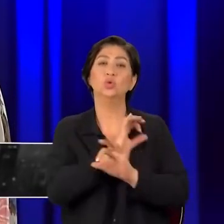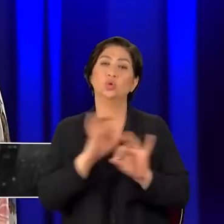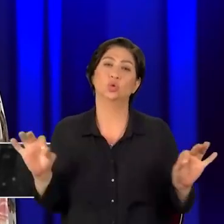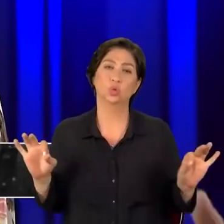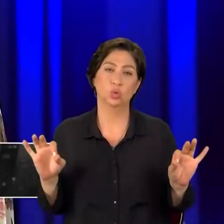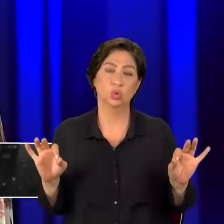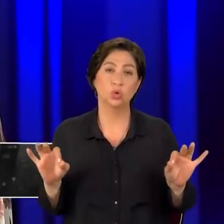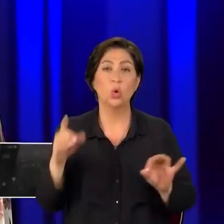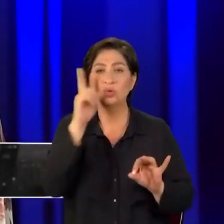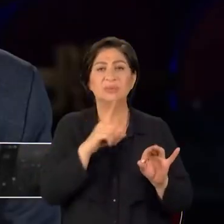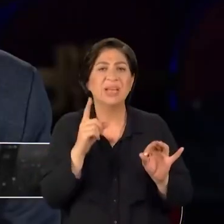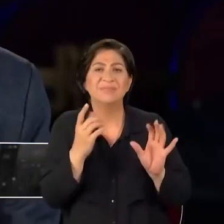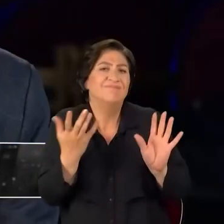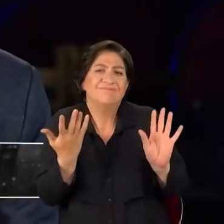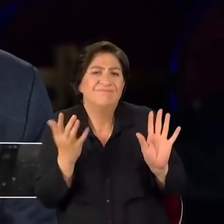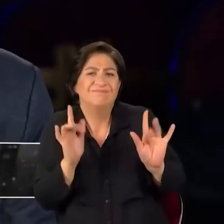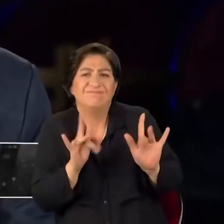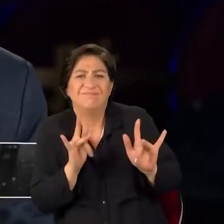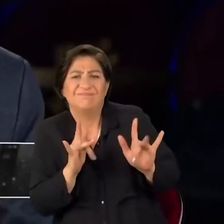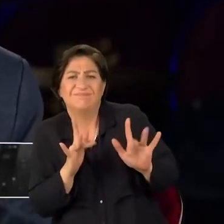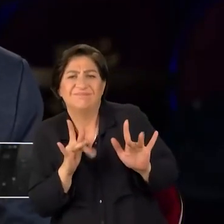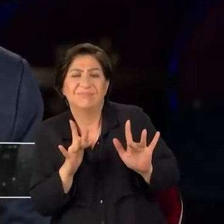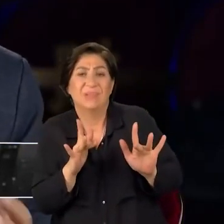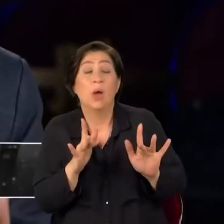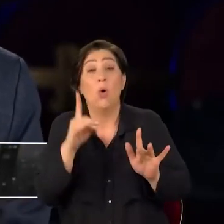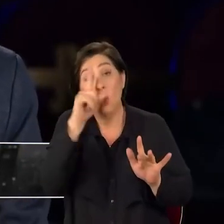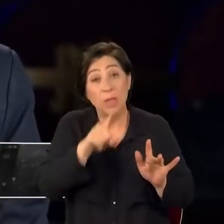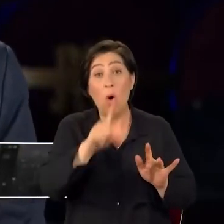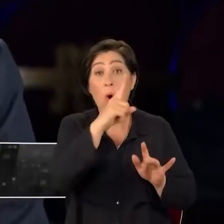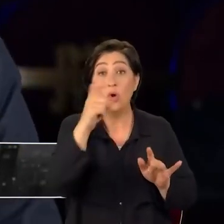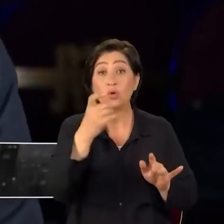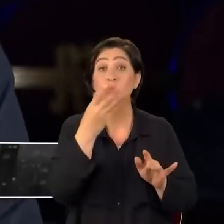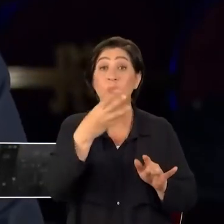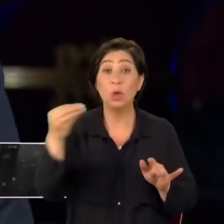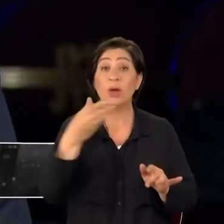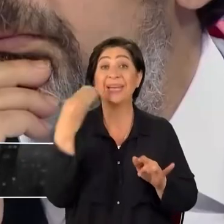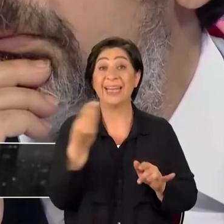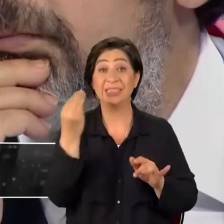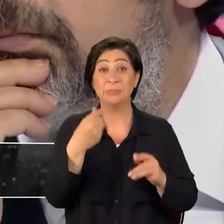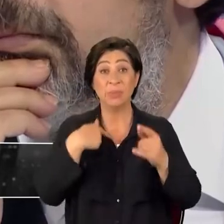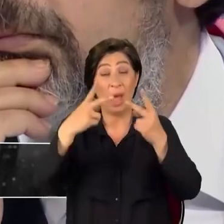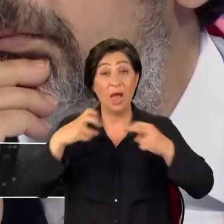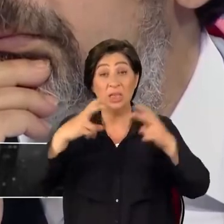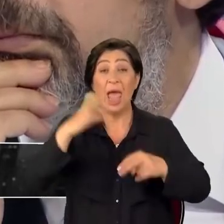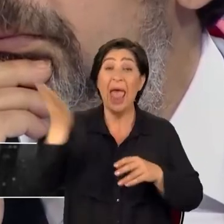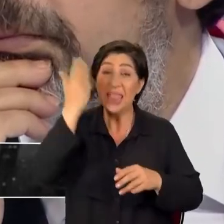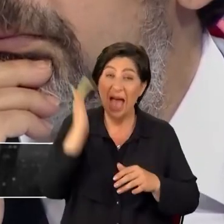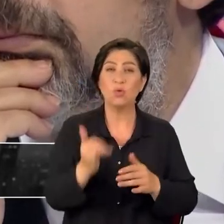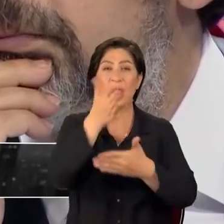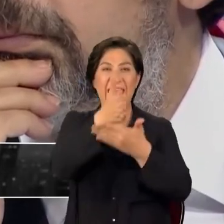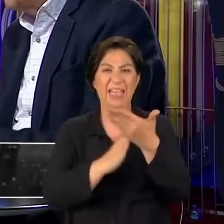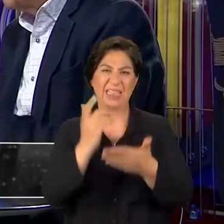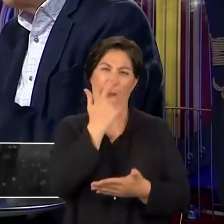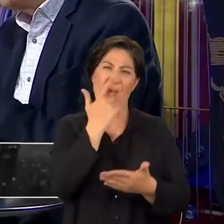O nedenle de ilgisizler. O nedenle o 19 milyon gencin bizim araştırmalarımızda en az yarısı